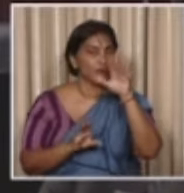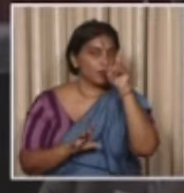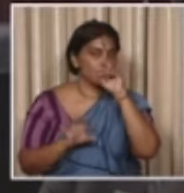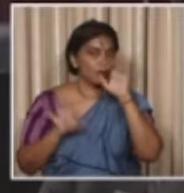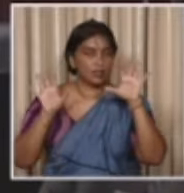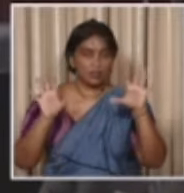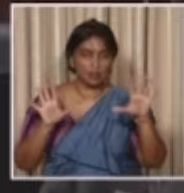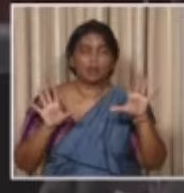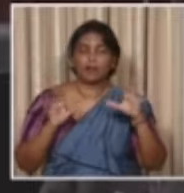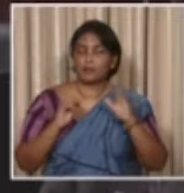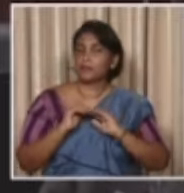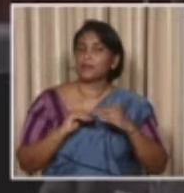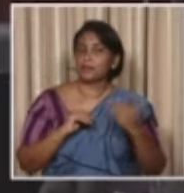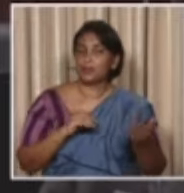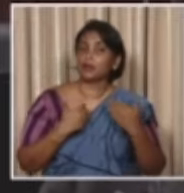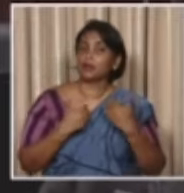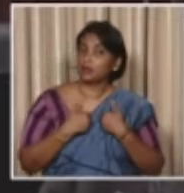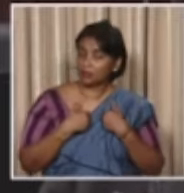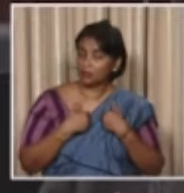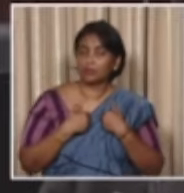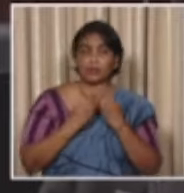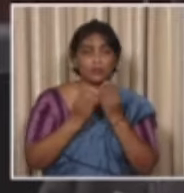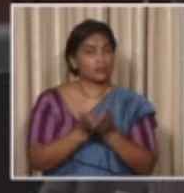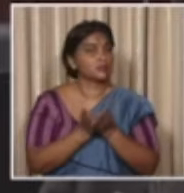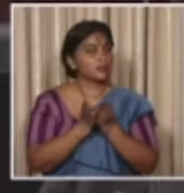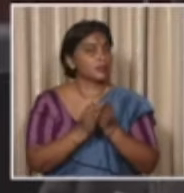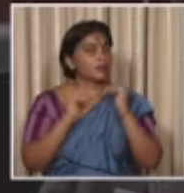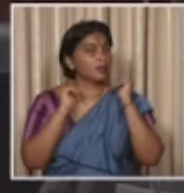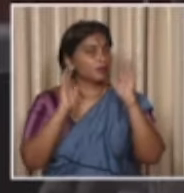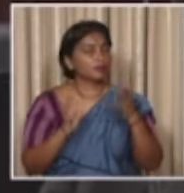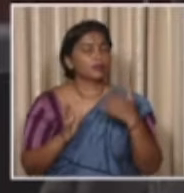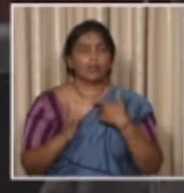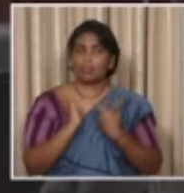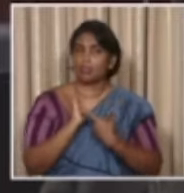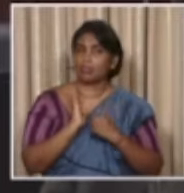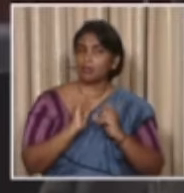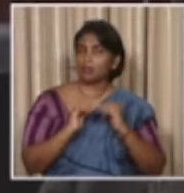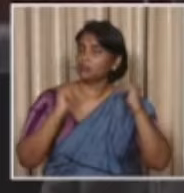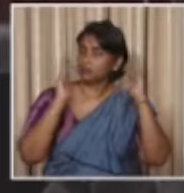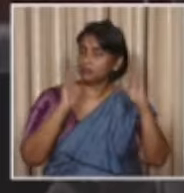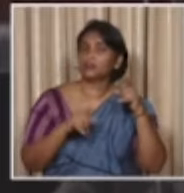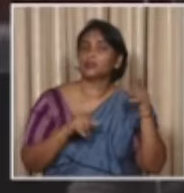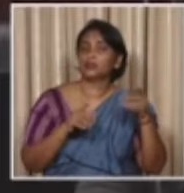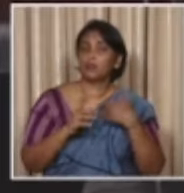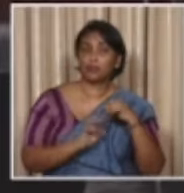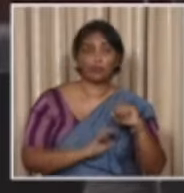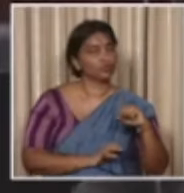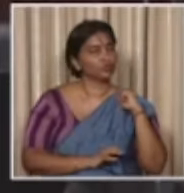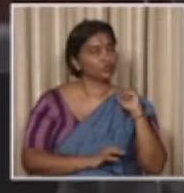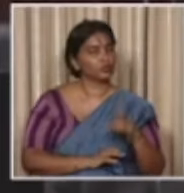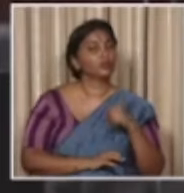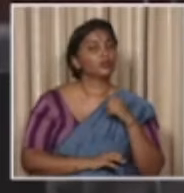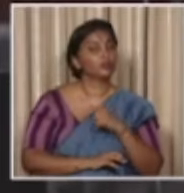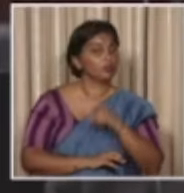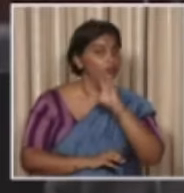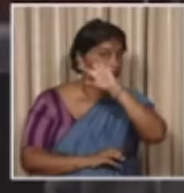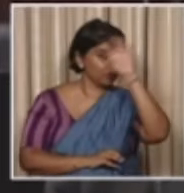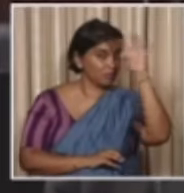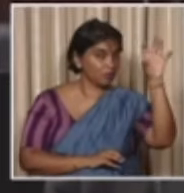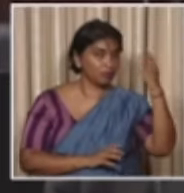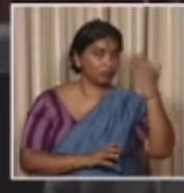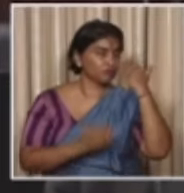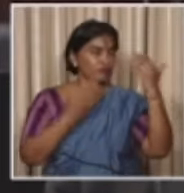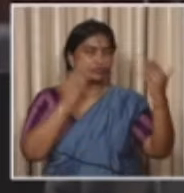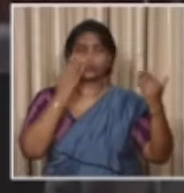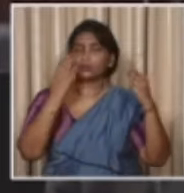5 මාස 10ක් ගියාට පස්සේ. අපට වඩා සම්පත් තියෙන, අපට වඩා තාක්ෂණයේ තියෙන, අපට වඩා බලයේ තිබෙන මේ රටවල් එක්ක